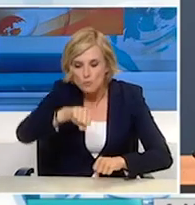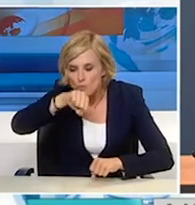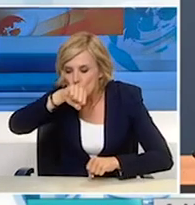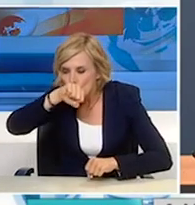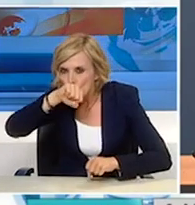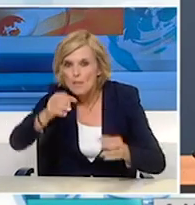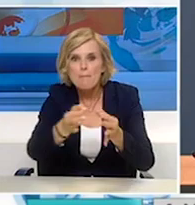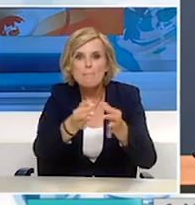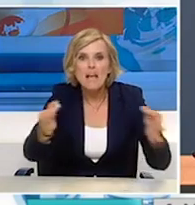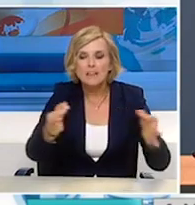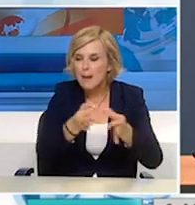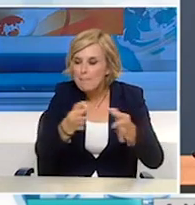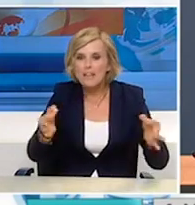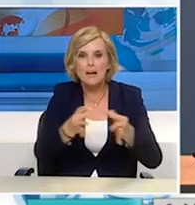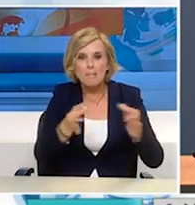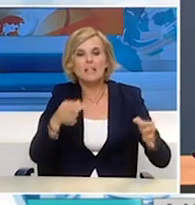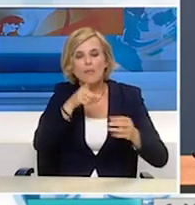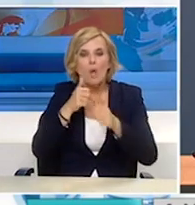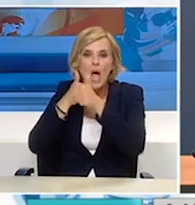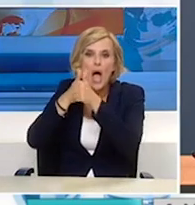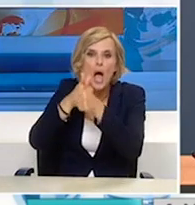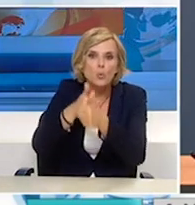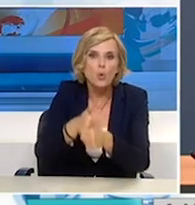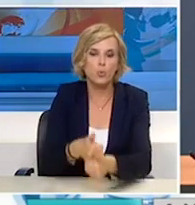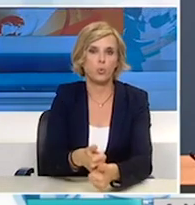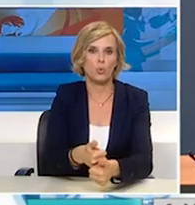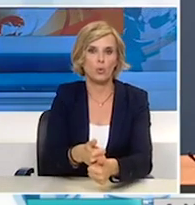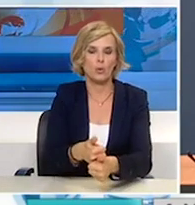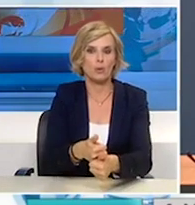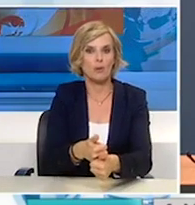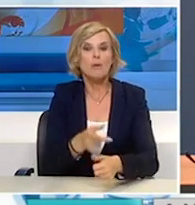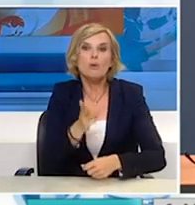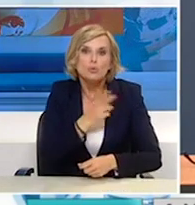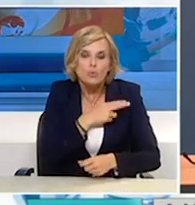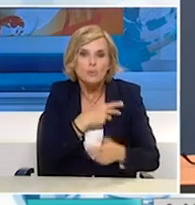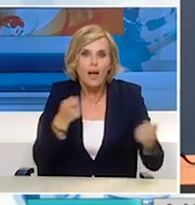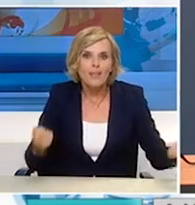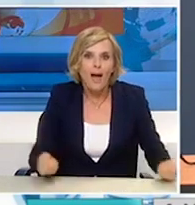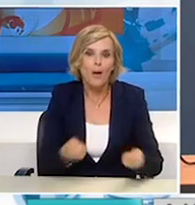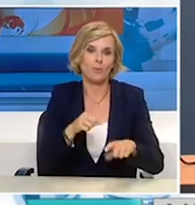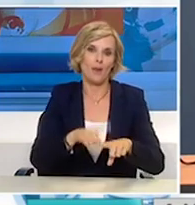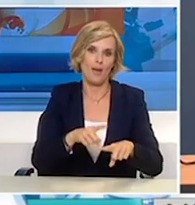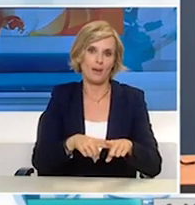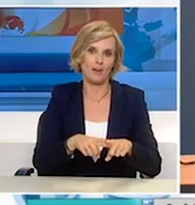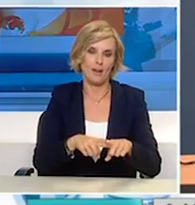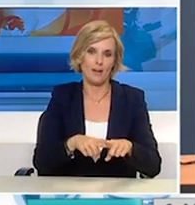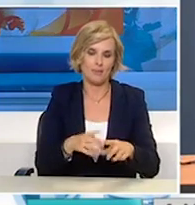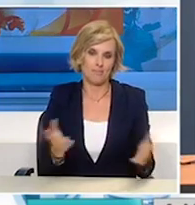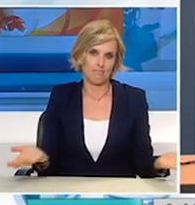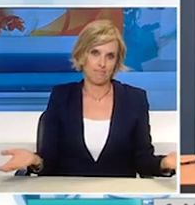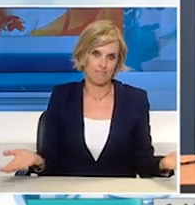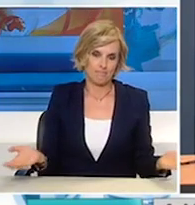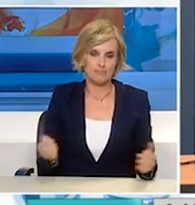τηρηθούν, αναλόγως βγαίνουν και αλγόριθμοι που αφορούν τα μέτρα πειθαρχίας. Αντίστοιχα, δεν θα σταθώ